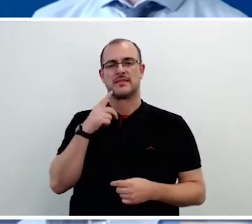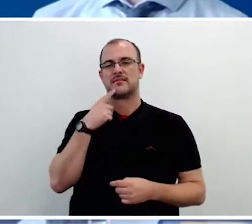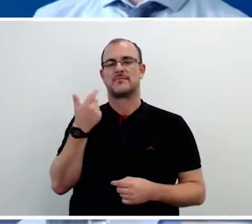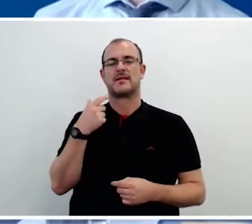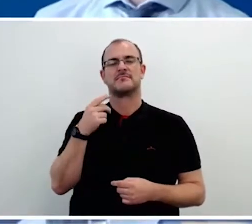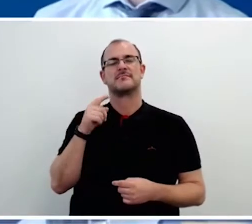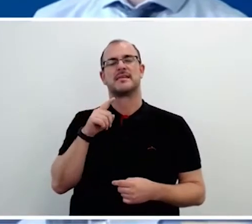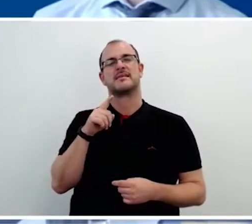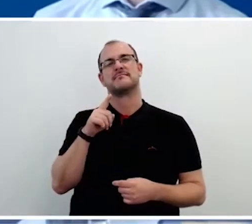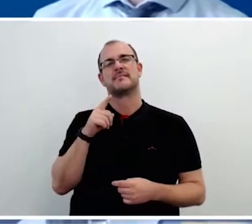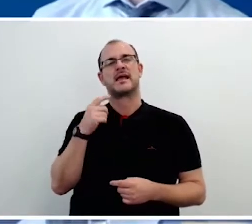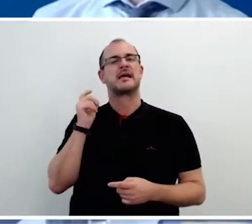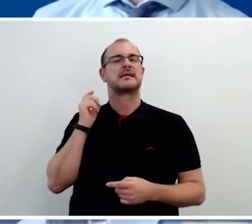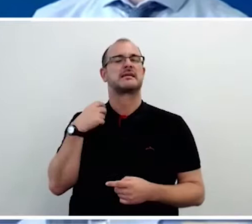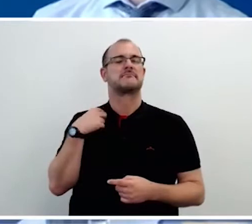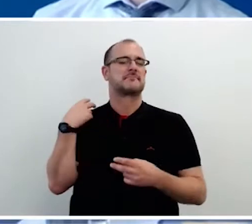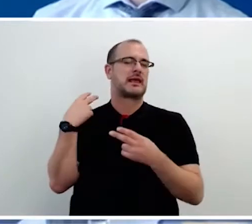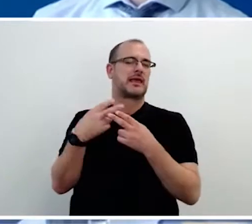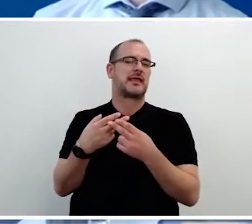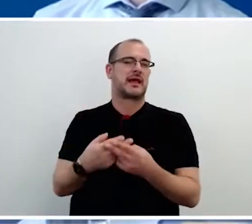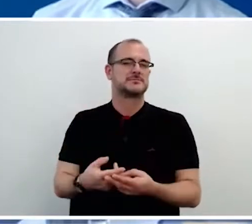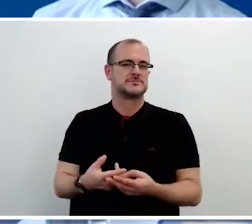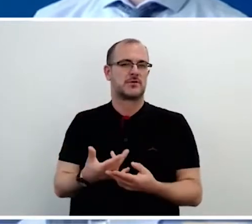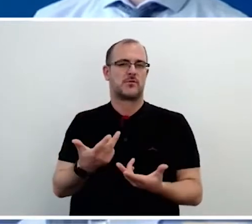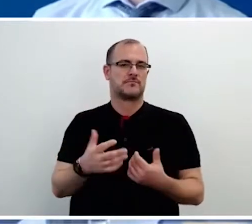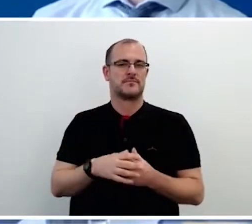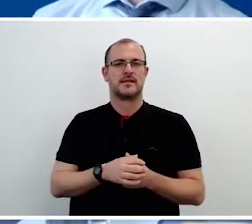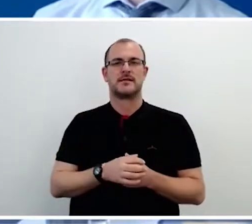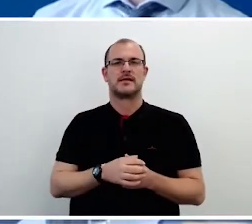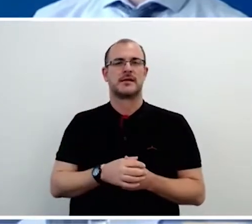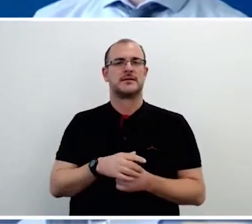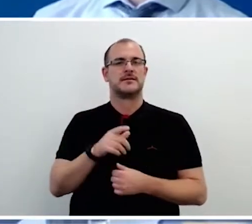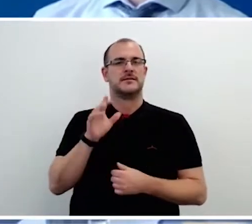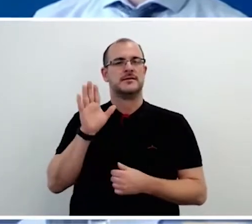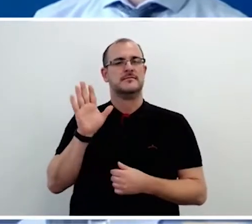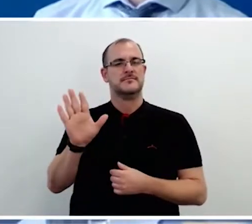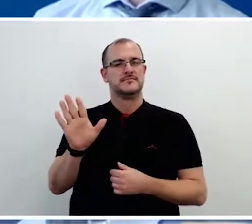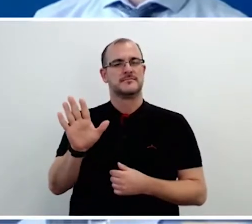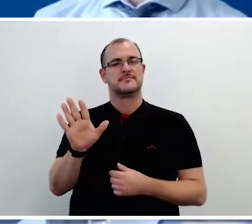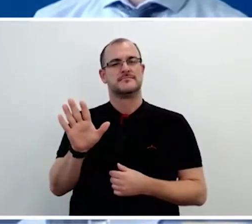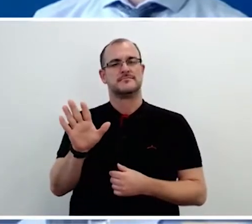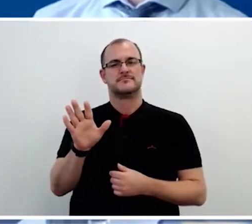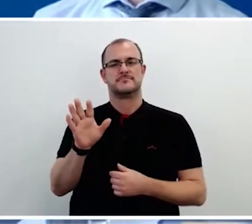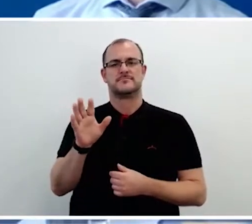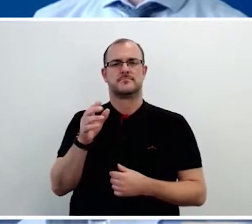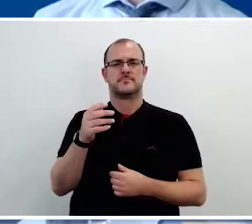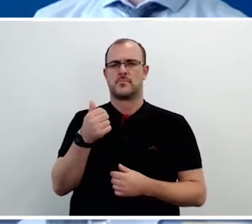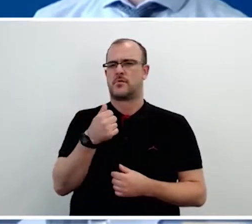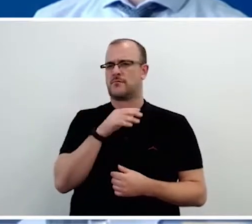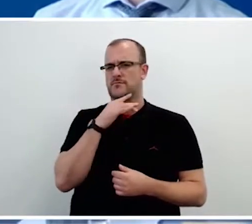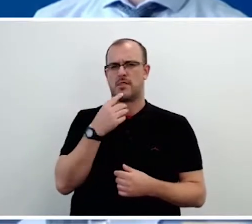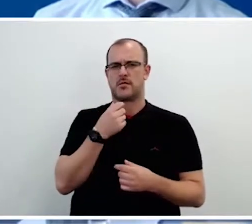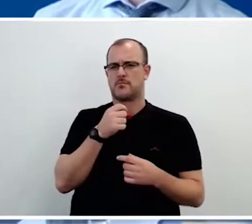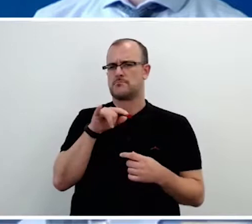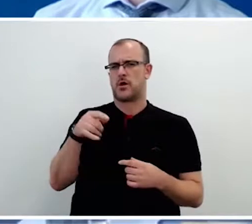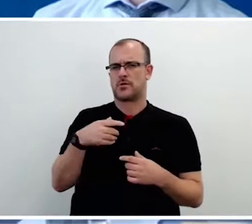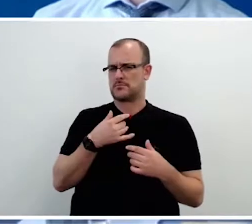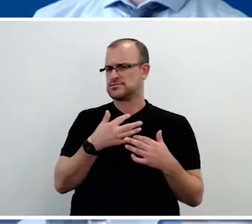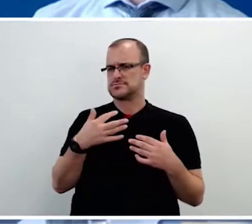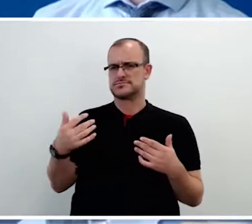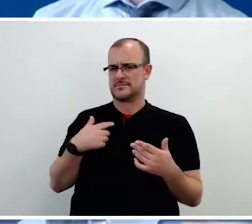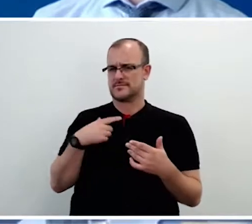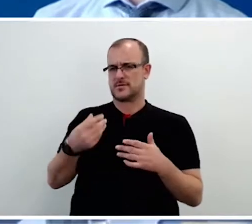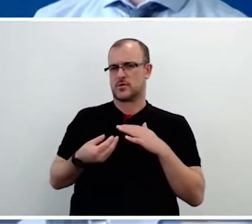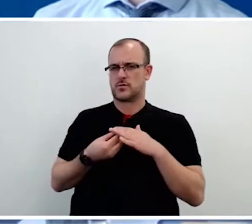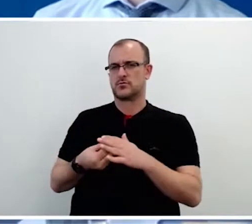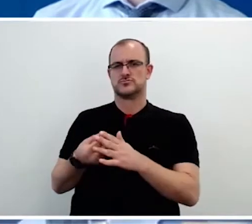DigiGene, was für digitale Generationen steht. Und das ist eines der vielen Projekte, die wir hier in Hessen